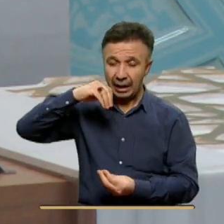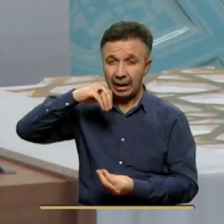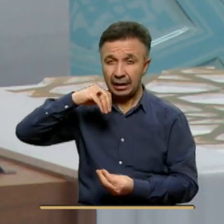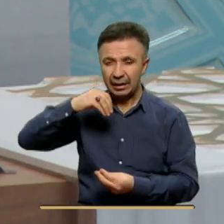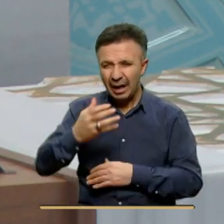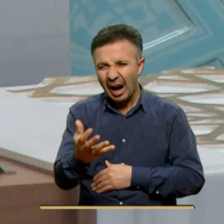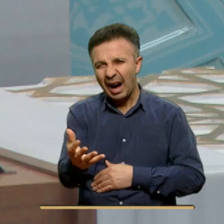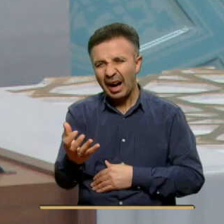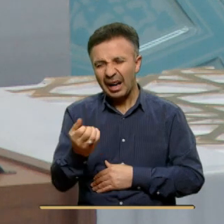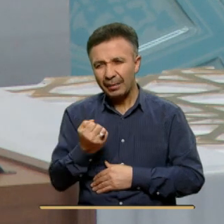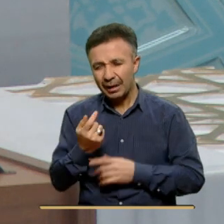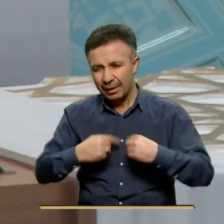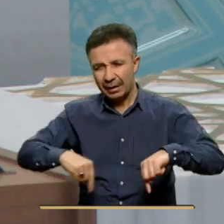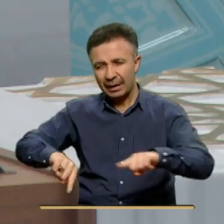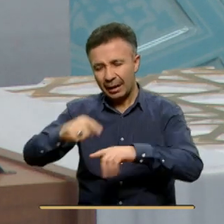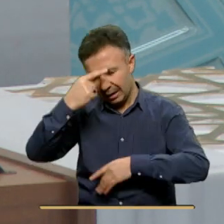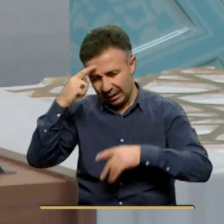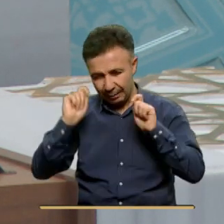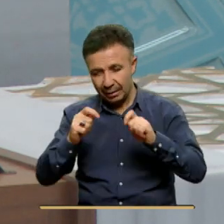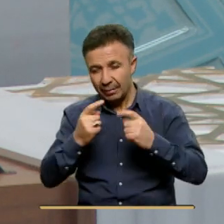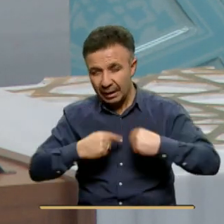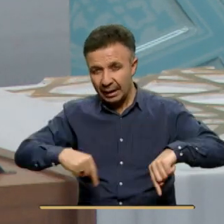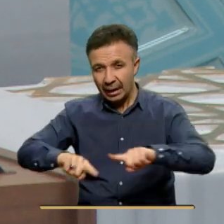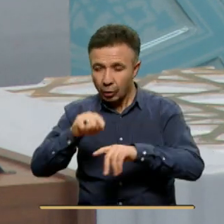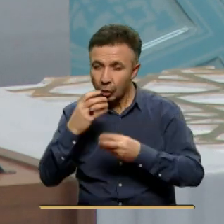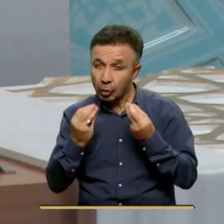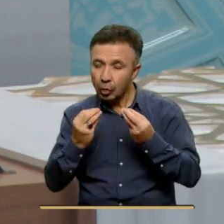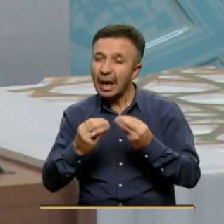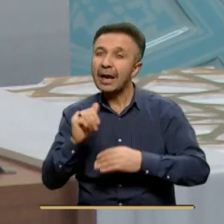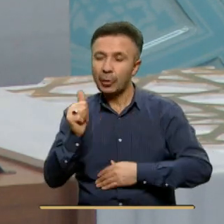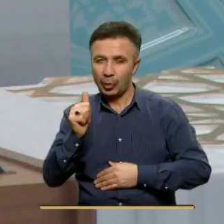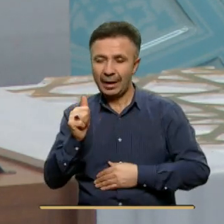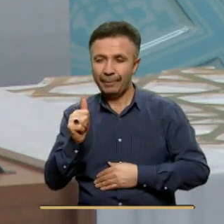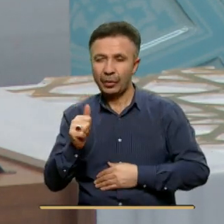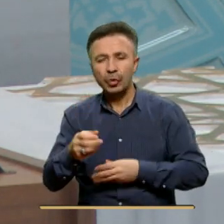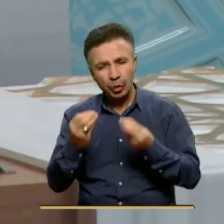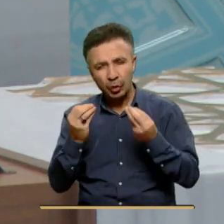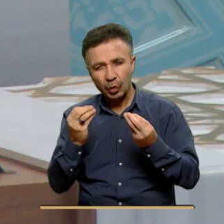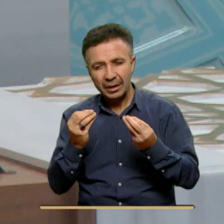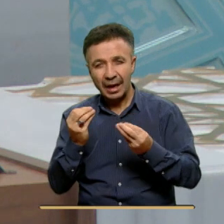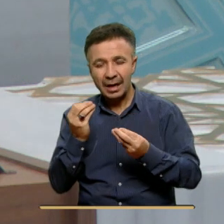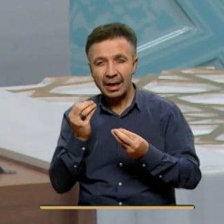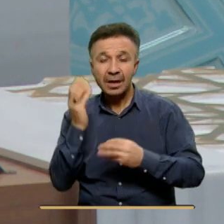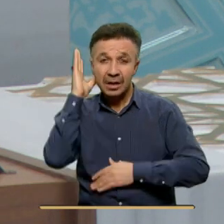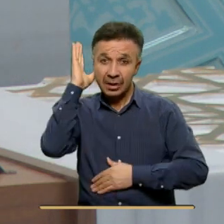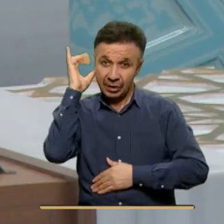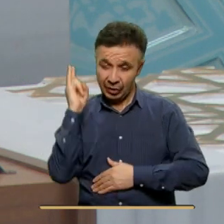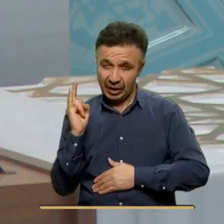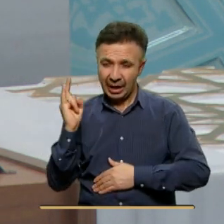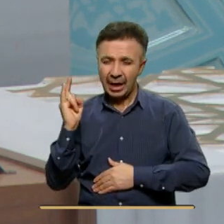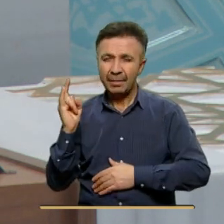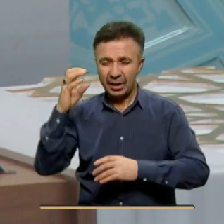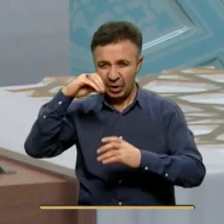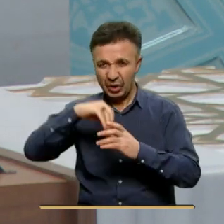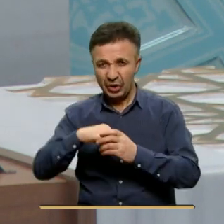eylesin. Bizleri şu güzel günde, şu güzel mabetlerde bir araya getirdiği,